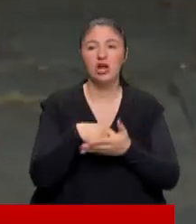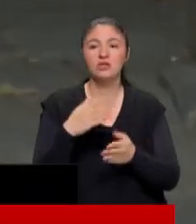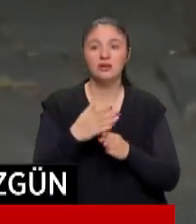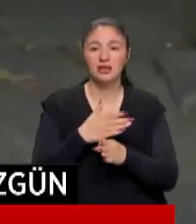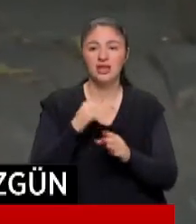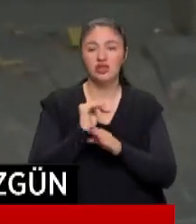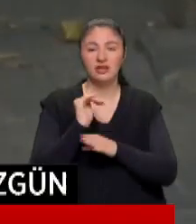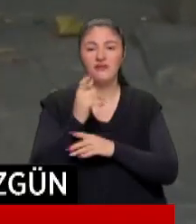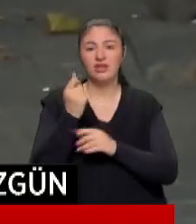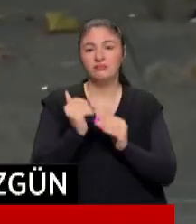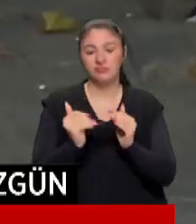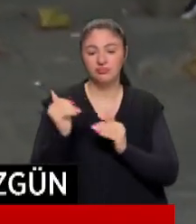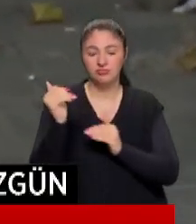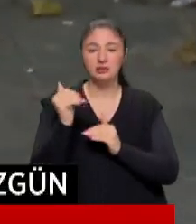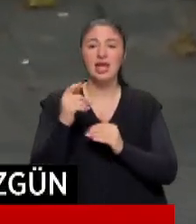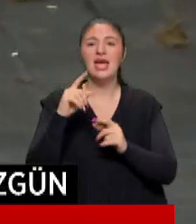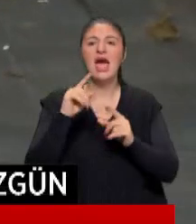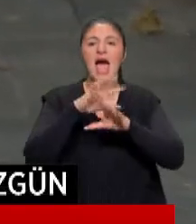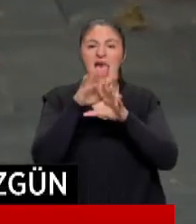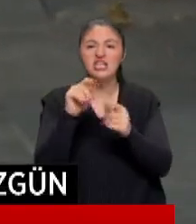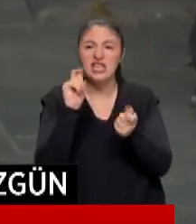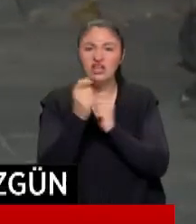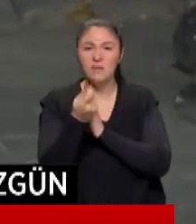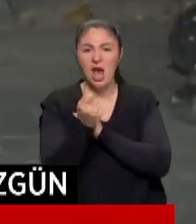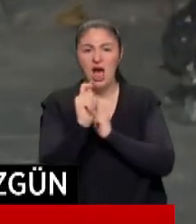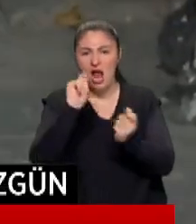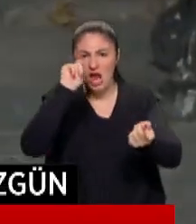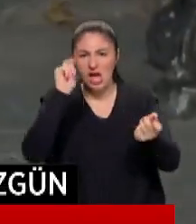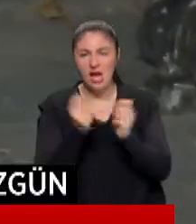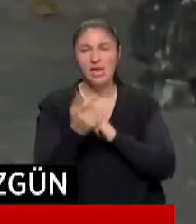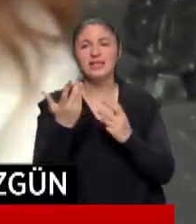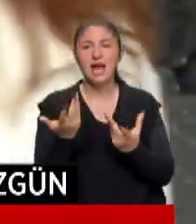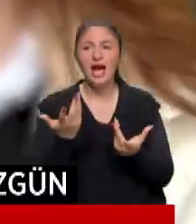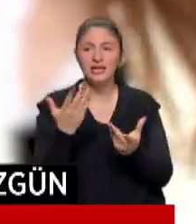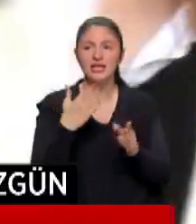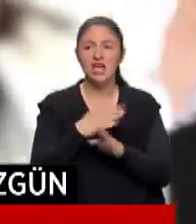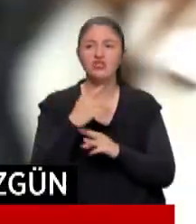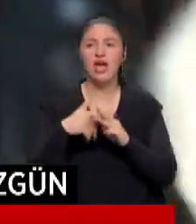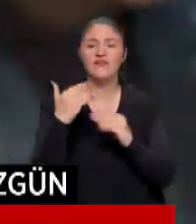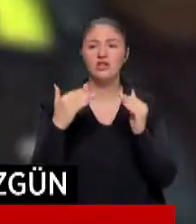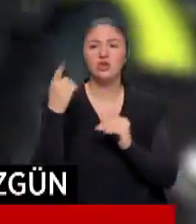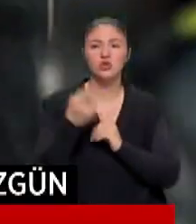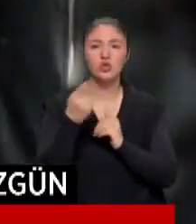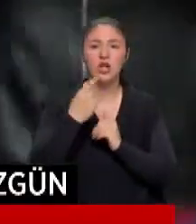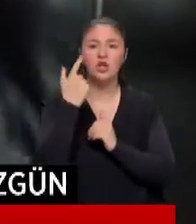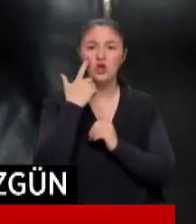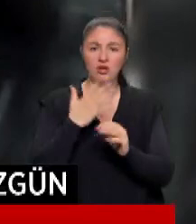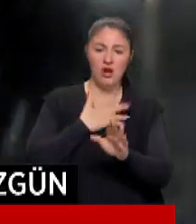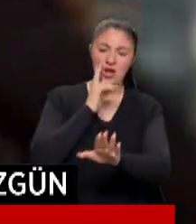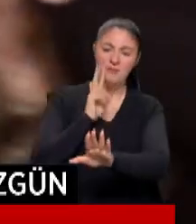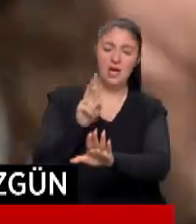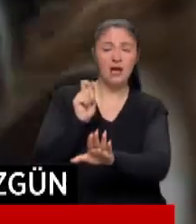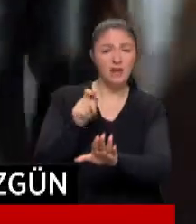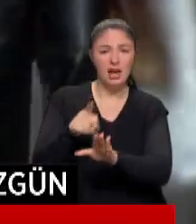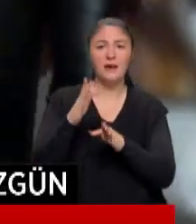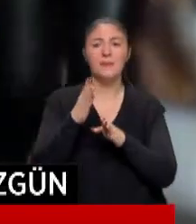pazarda yaşanan fiyat artışlarını, iğneden ipliğe değişen etiket fiyatlarını, yani gerçek enflasyon oranlarının göz önünde